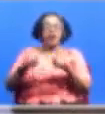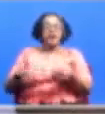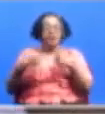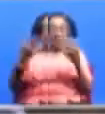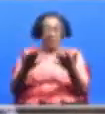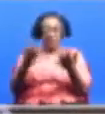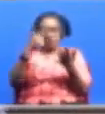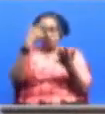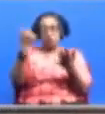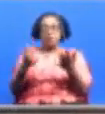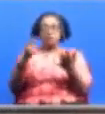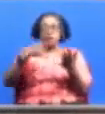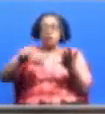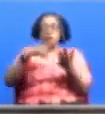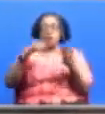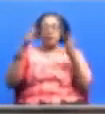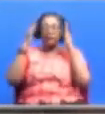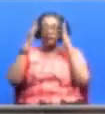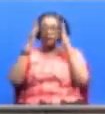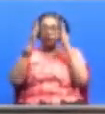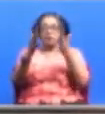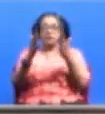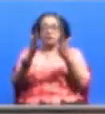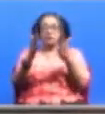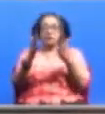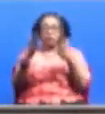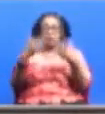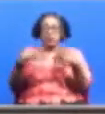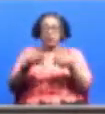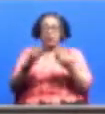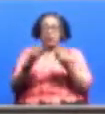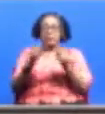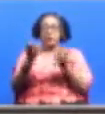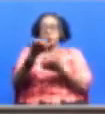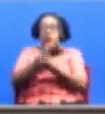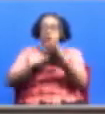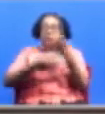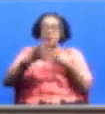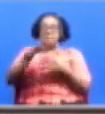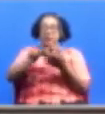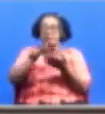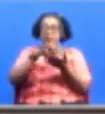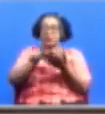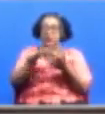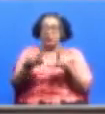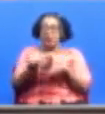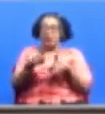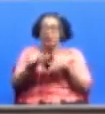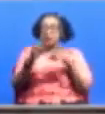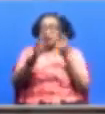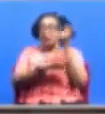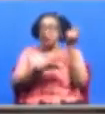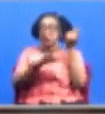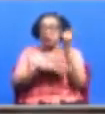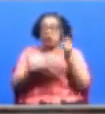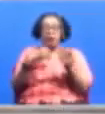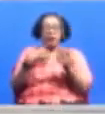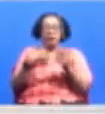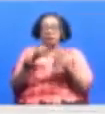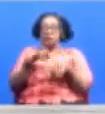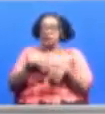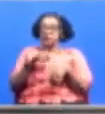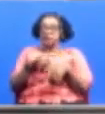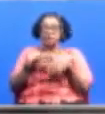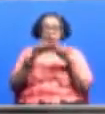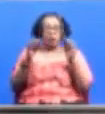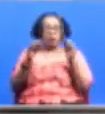we are focused into changing our economic status as a country, and we have no time to engage in selfish